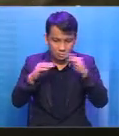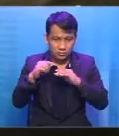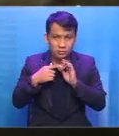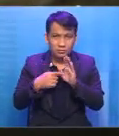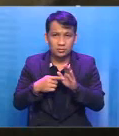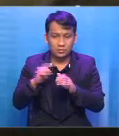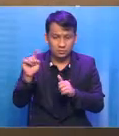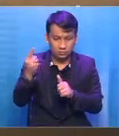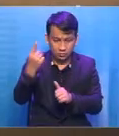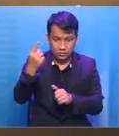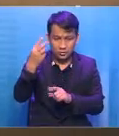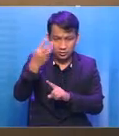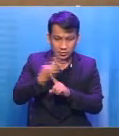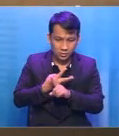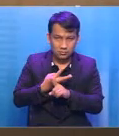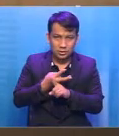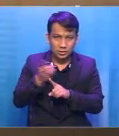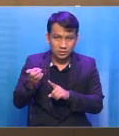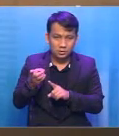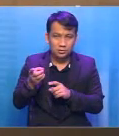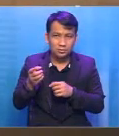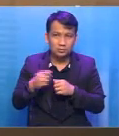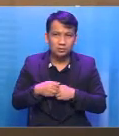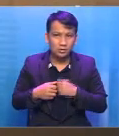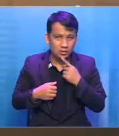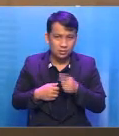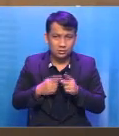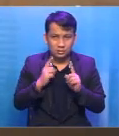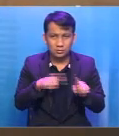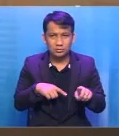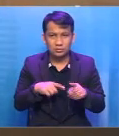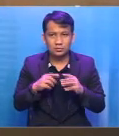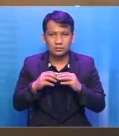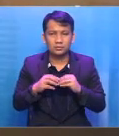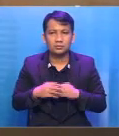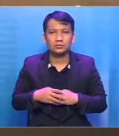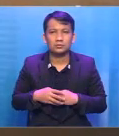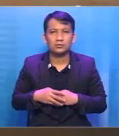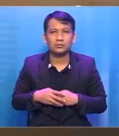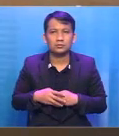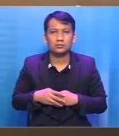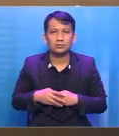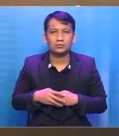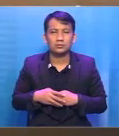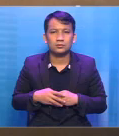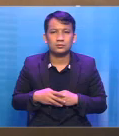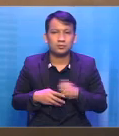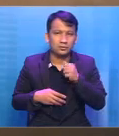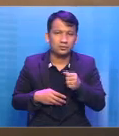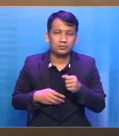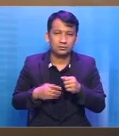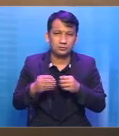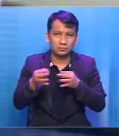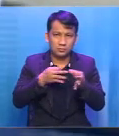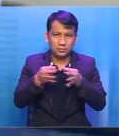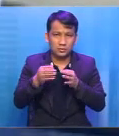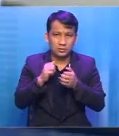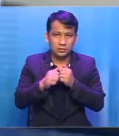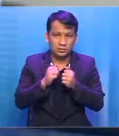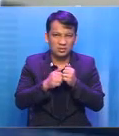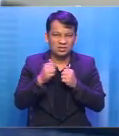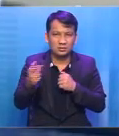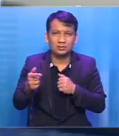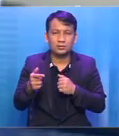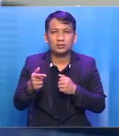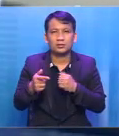sa unang 6 na buwan ng kanyang termino. Sagot dito ng Palasyo, ang ibig sabihin lang po dyan, talagang meron pa rin